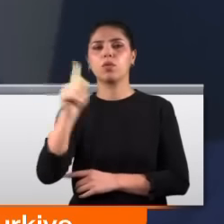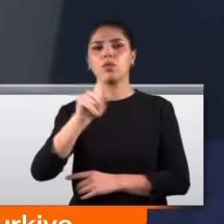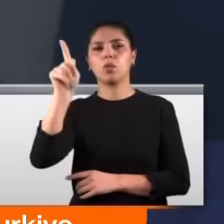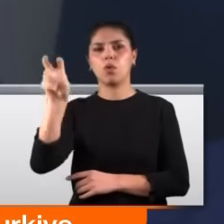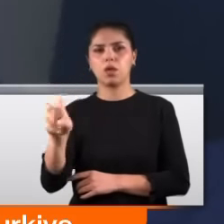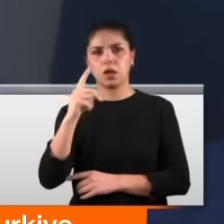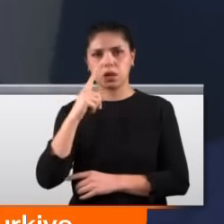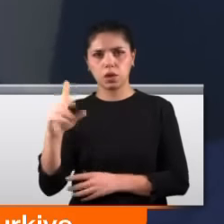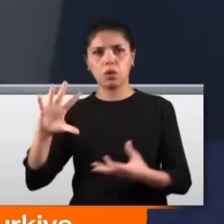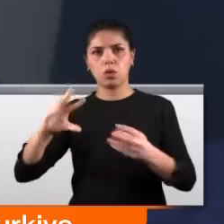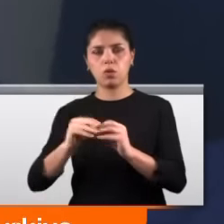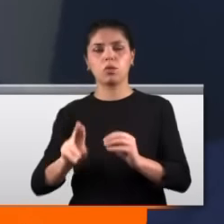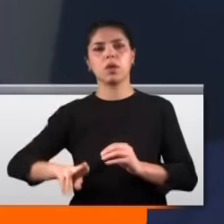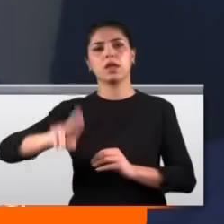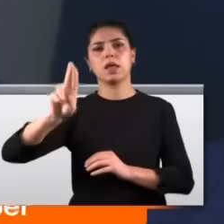üzere toplam